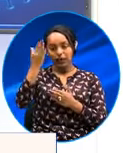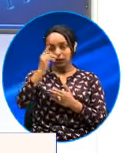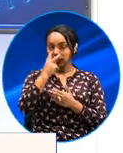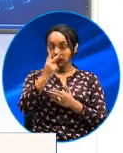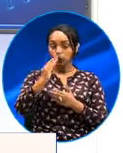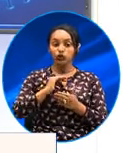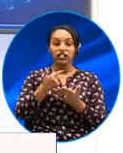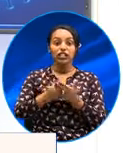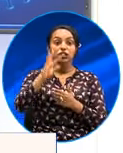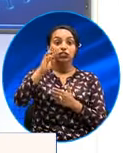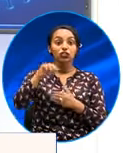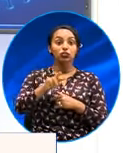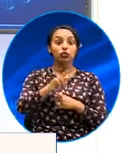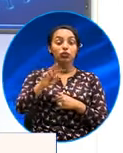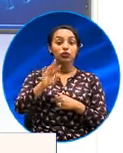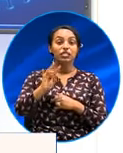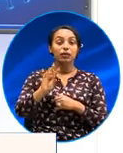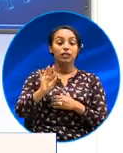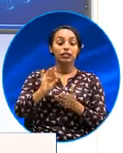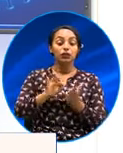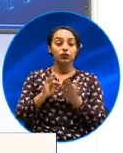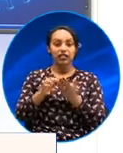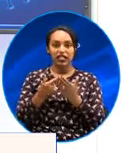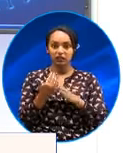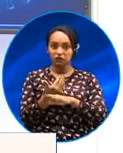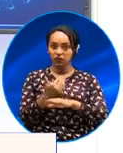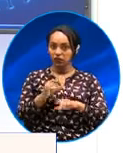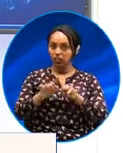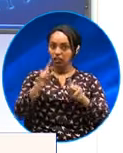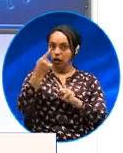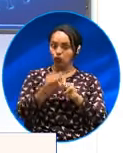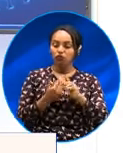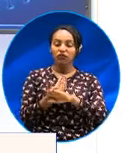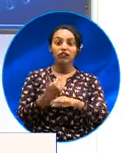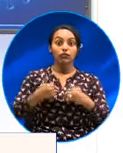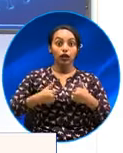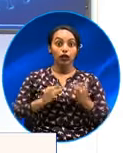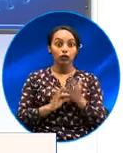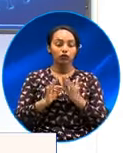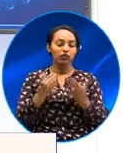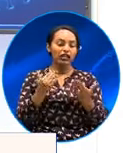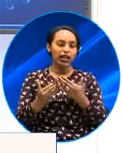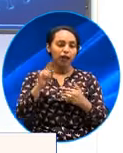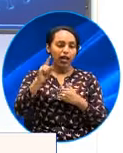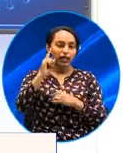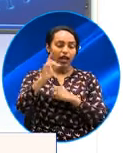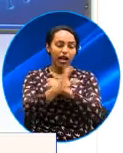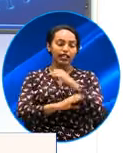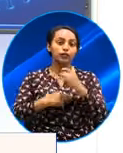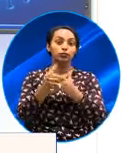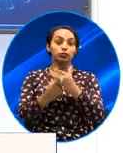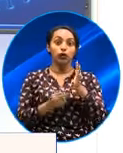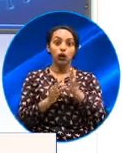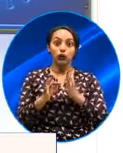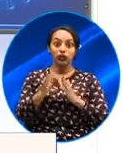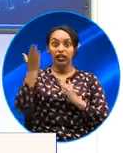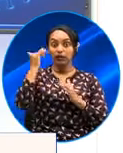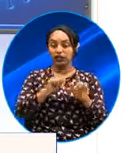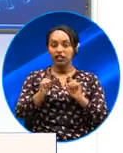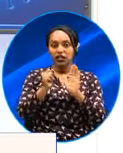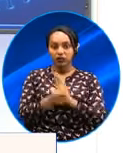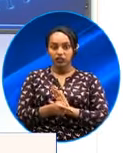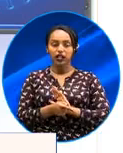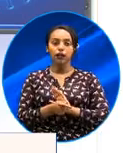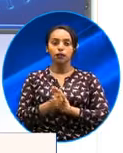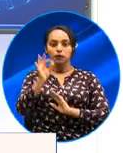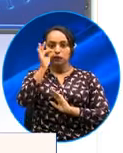ተመልካቾቻችን ይኸው 6279 አሃዝ ከዚህ ቀደም በተለይ ከአንድ ወር በፊት ባለው አሃዝ ምናልባትም የአንድ ሀገር ብቻ አሃዝ ነበር። እንደ